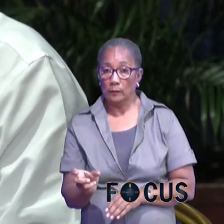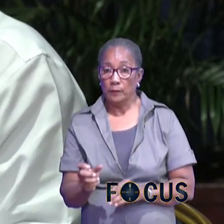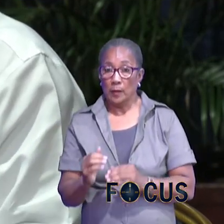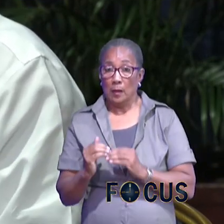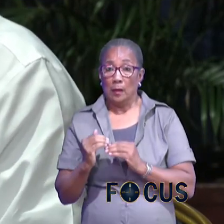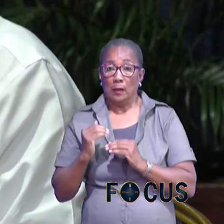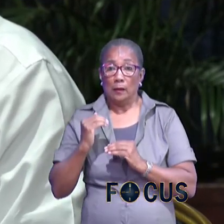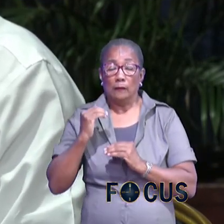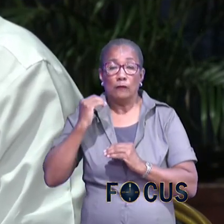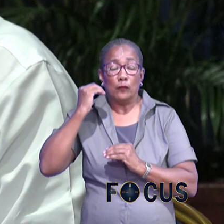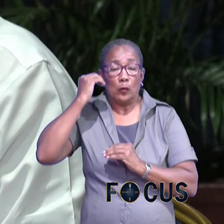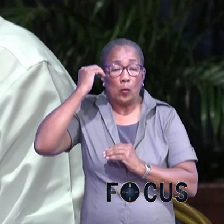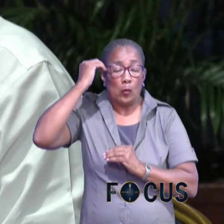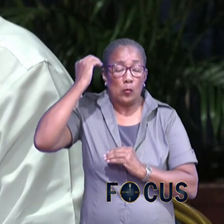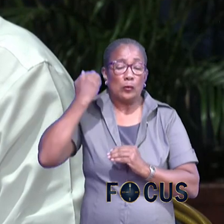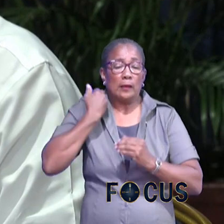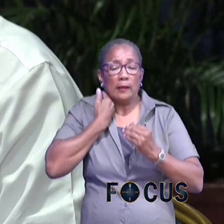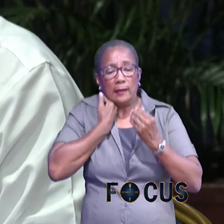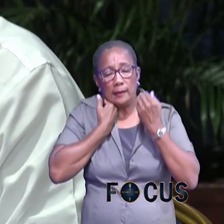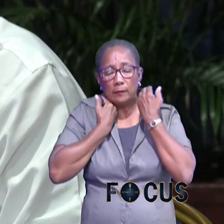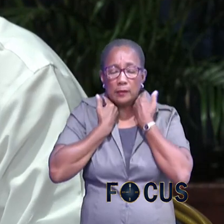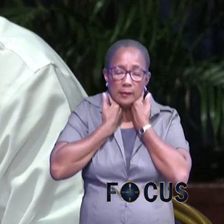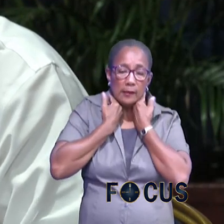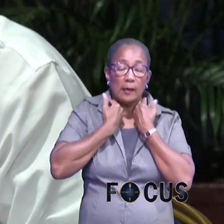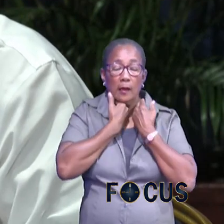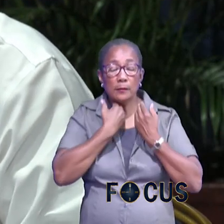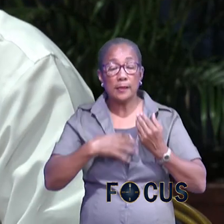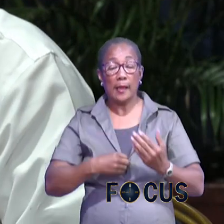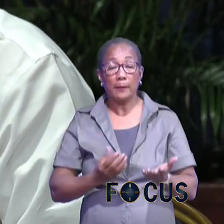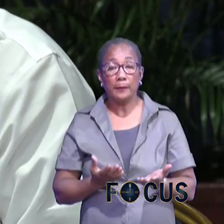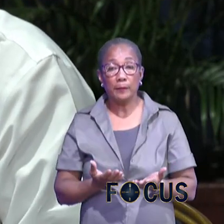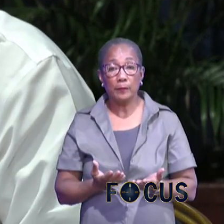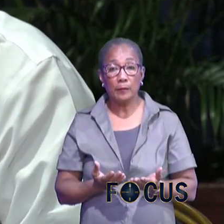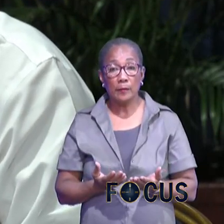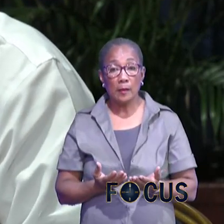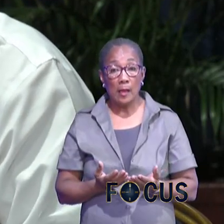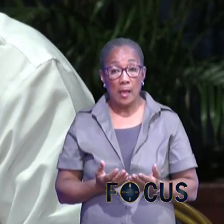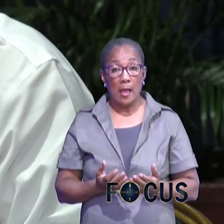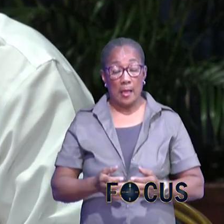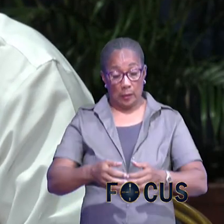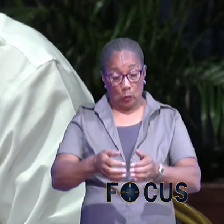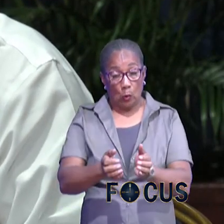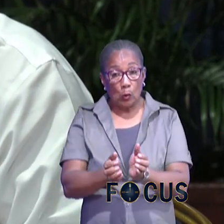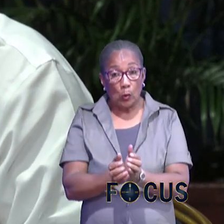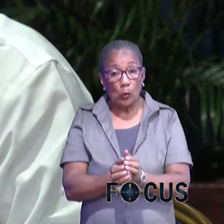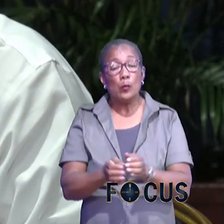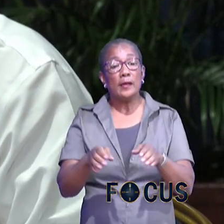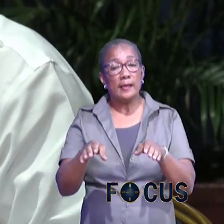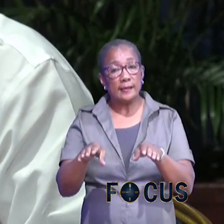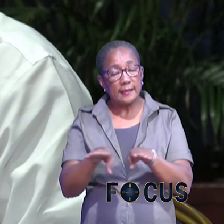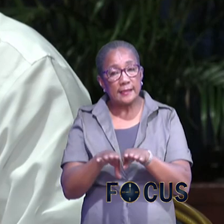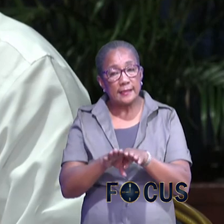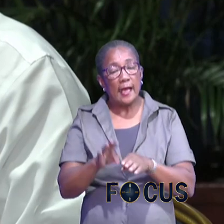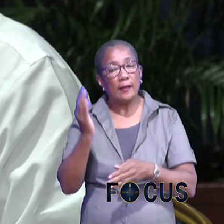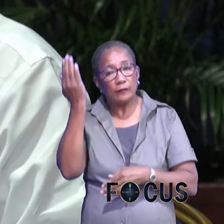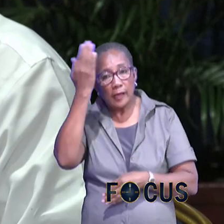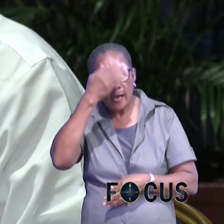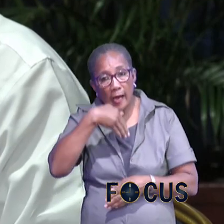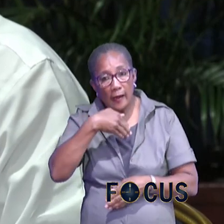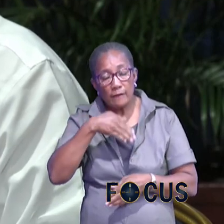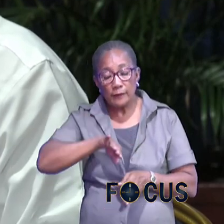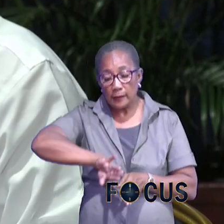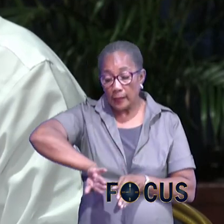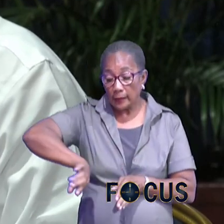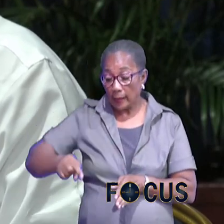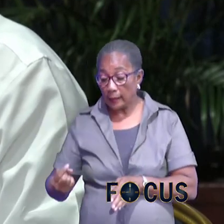verhoogde lichaamstemperatuur te hebben. Het gezelschap is dezelfde avond in